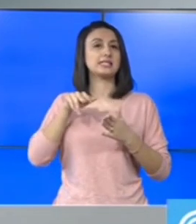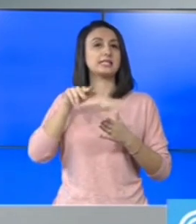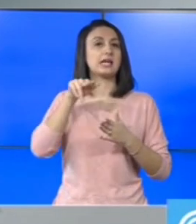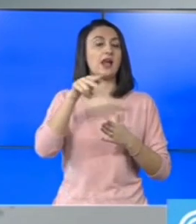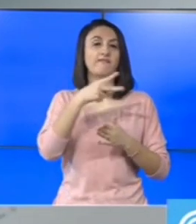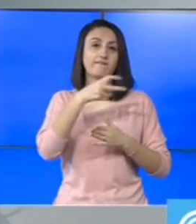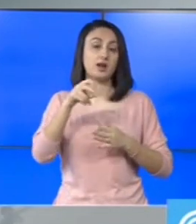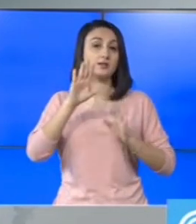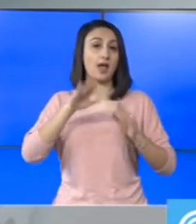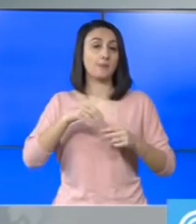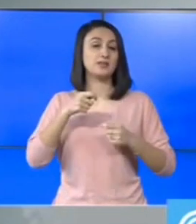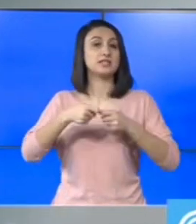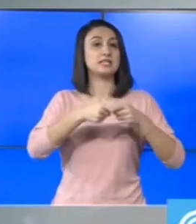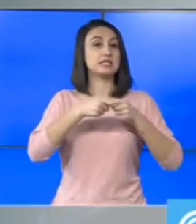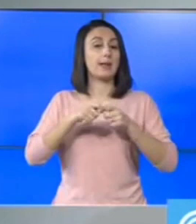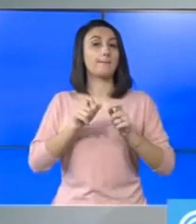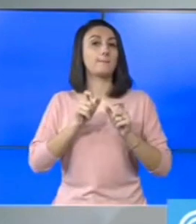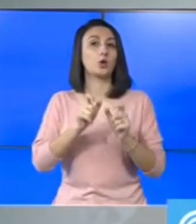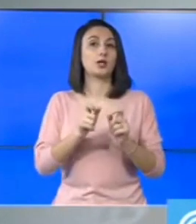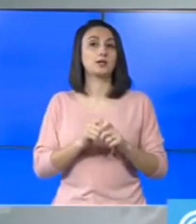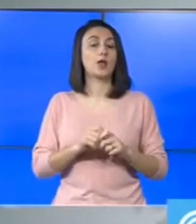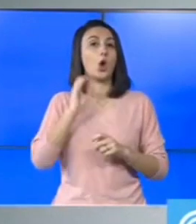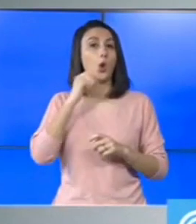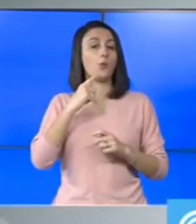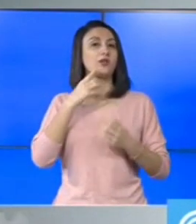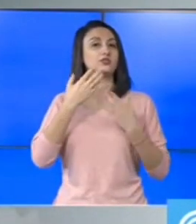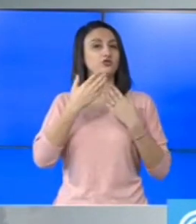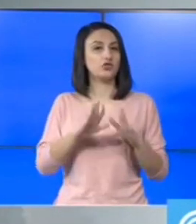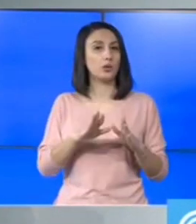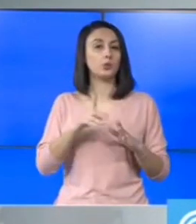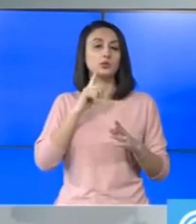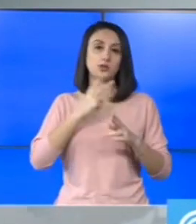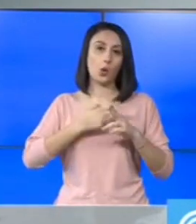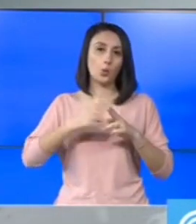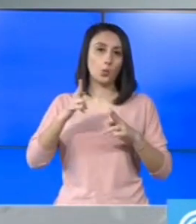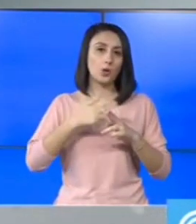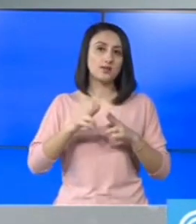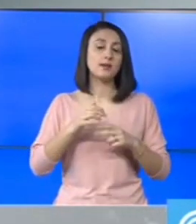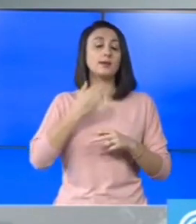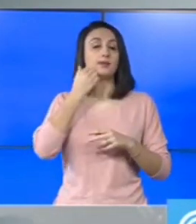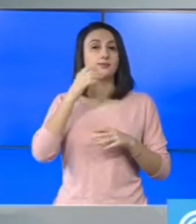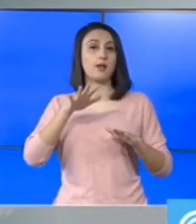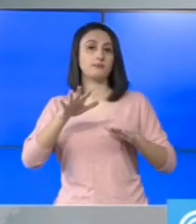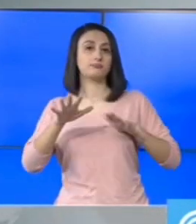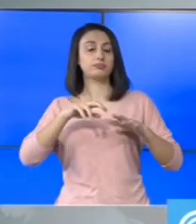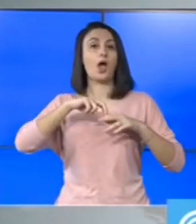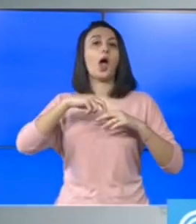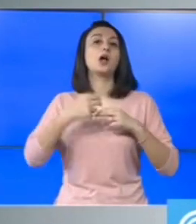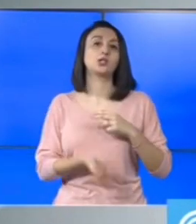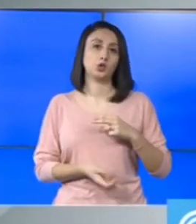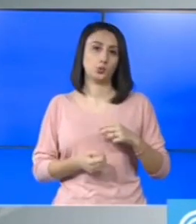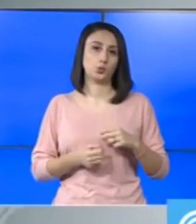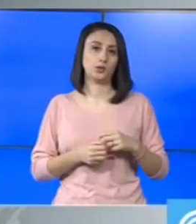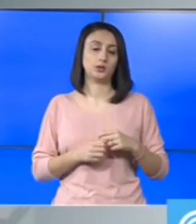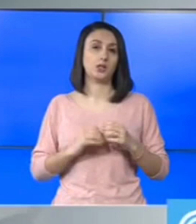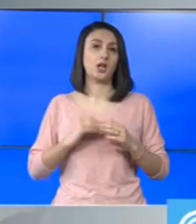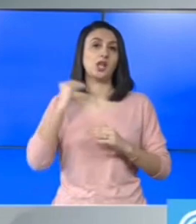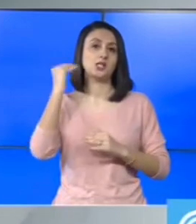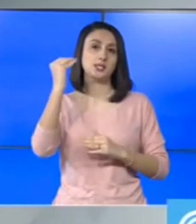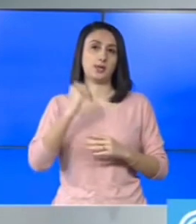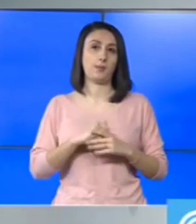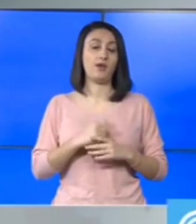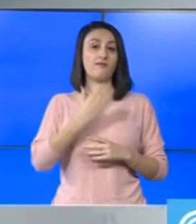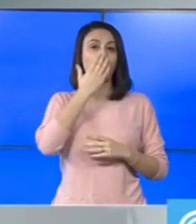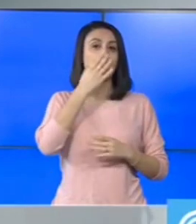dar fără să aibă vreo un sistem de siguranță omul a început deja să curețe jgheaburile cânta dezechilibrat și a căzut de la înălțime